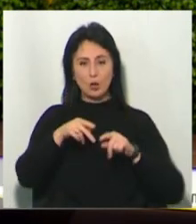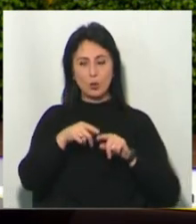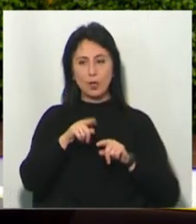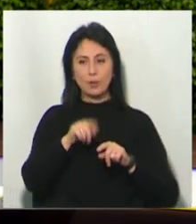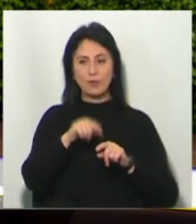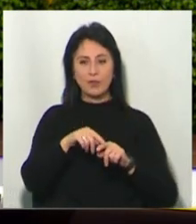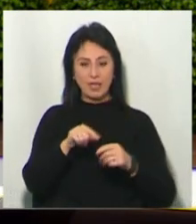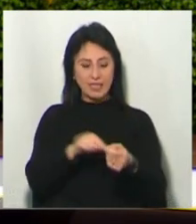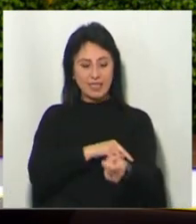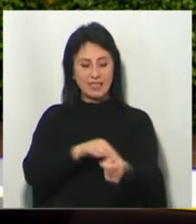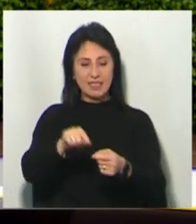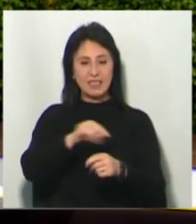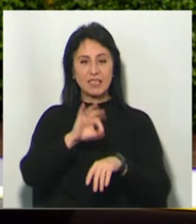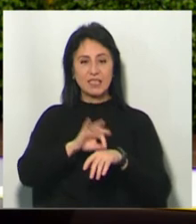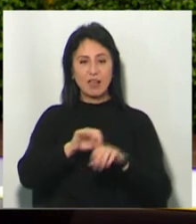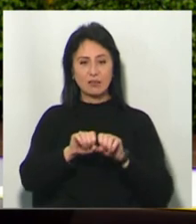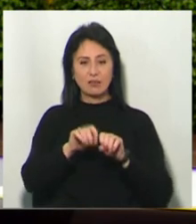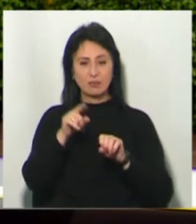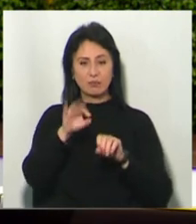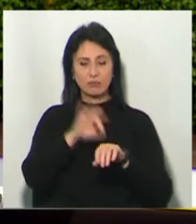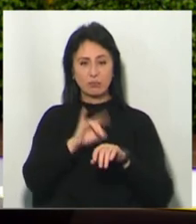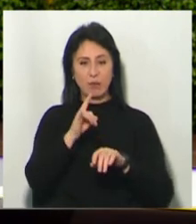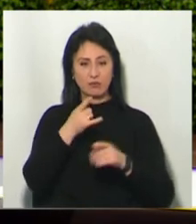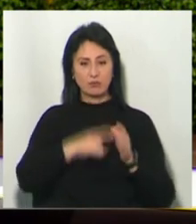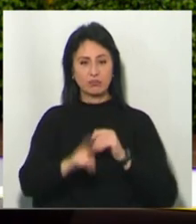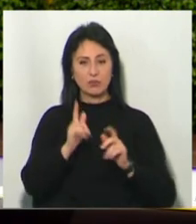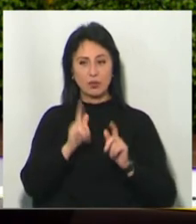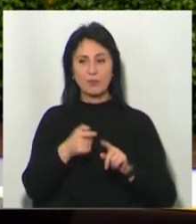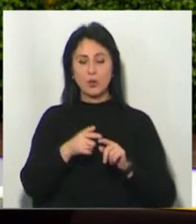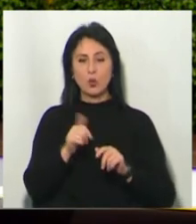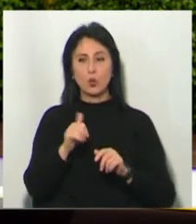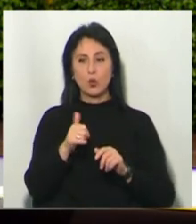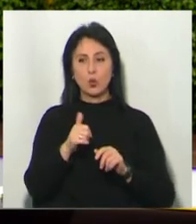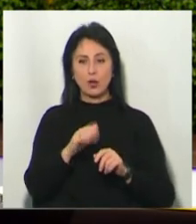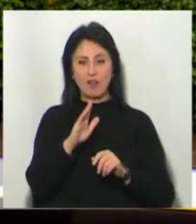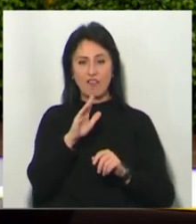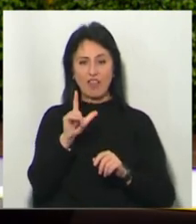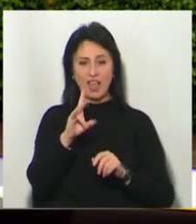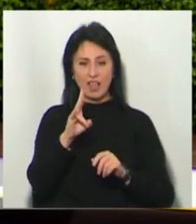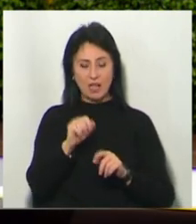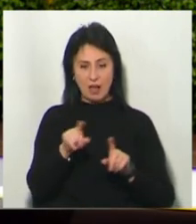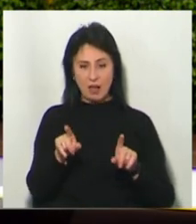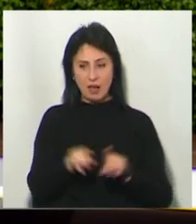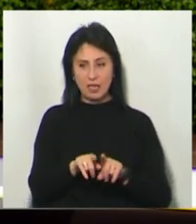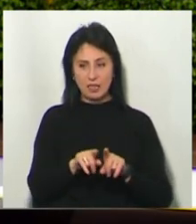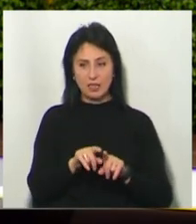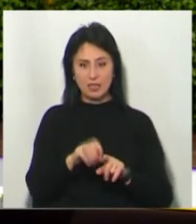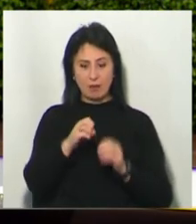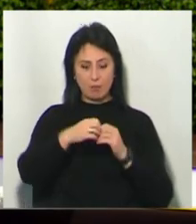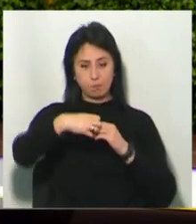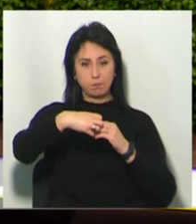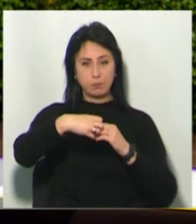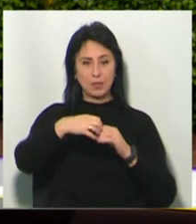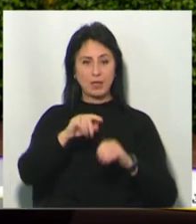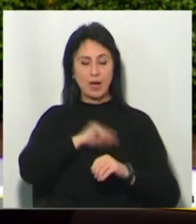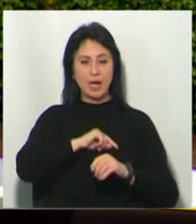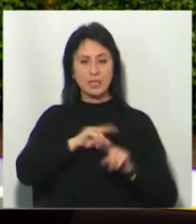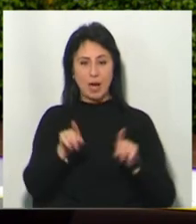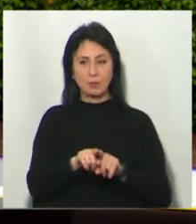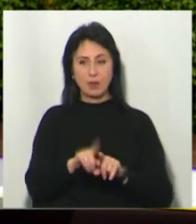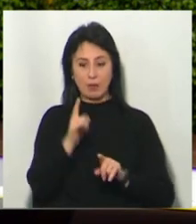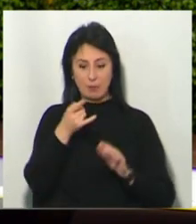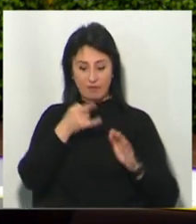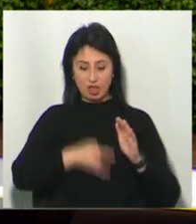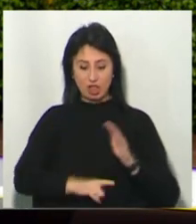არის სიზარღოვანი პათოლოგია, რომელსაც აქვს როგორც ვენური, ასევე ანევრიზმული ხასიათი.